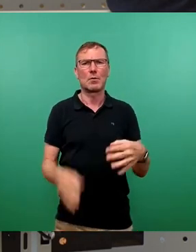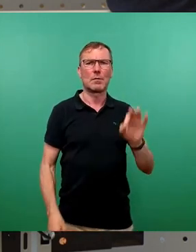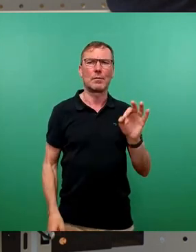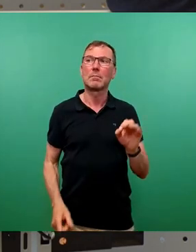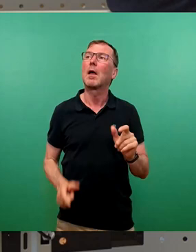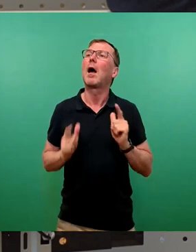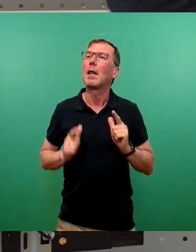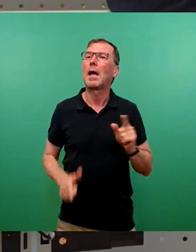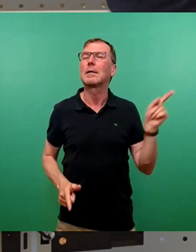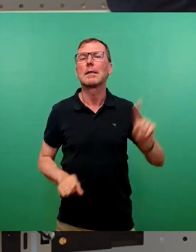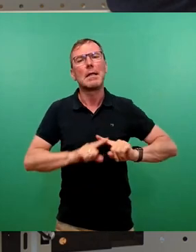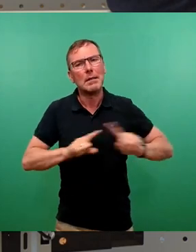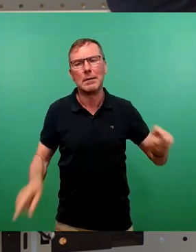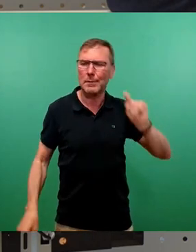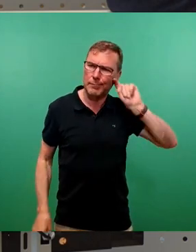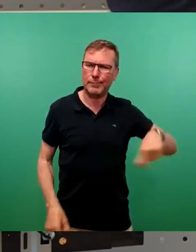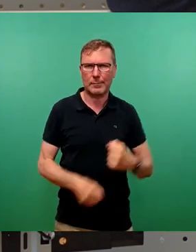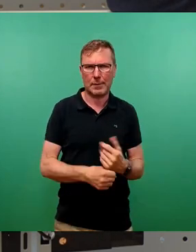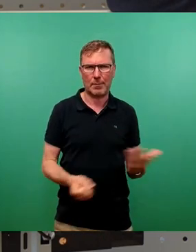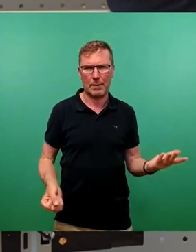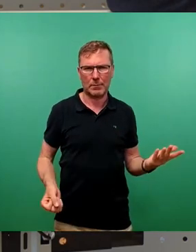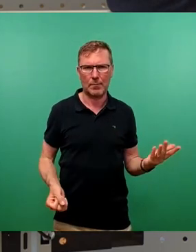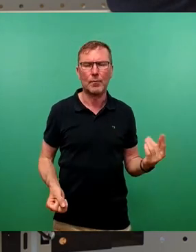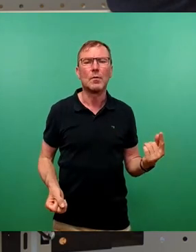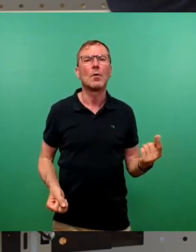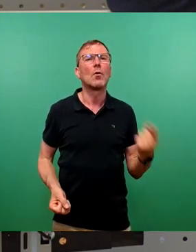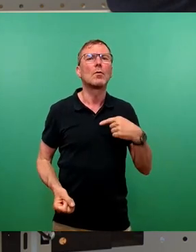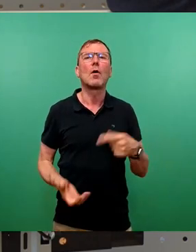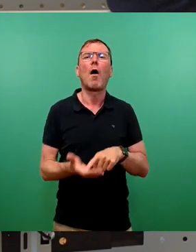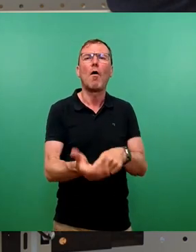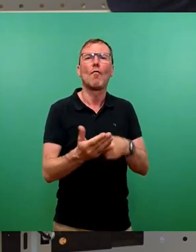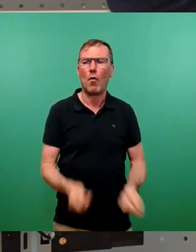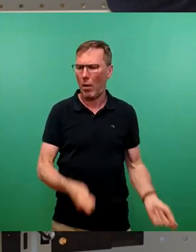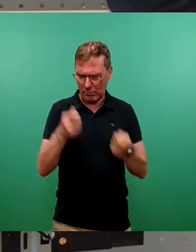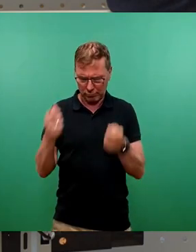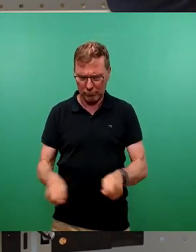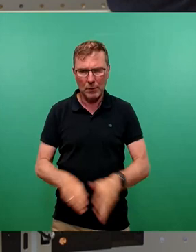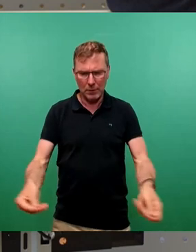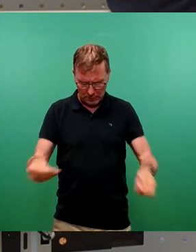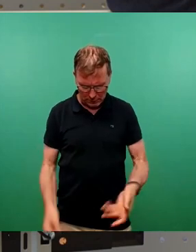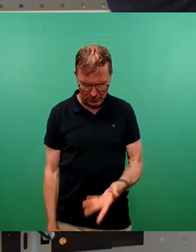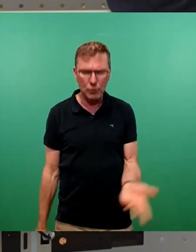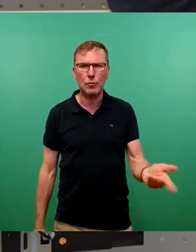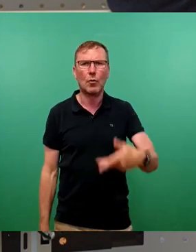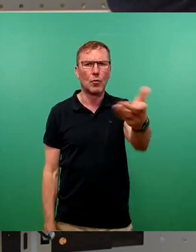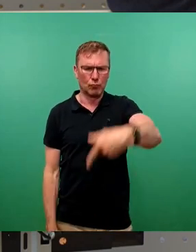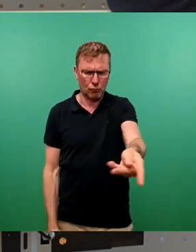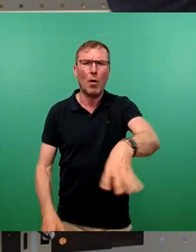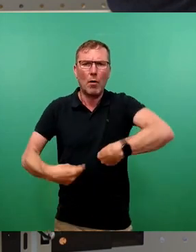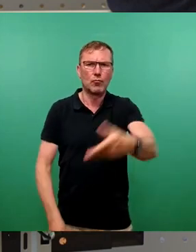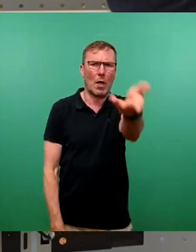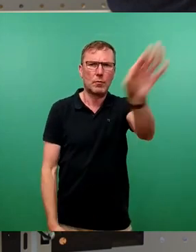nicht passiert. Uns wurde eine Vorlage auf den Tisch gewedelt und die hat man dann zu